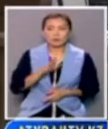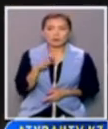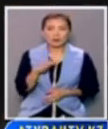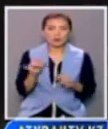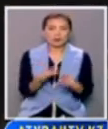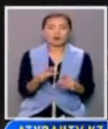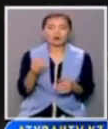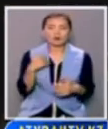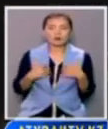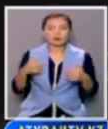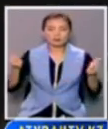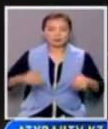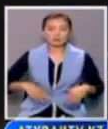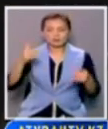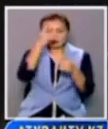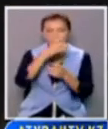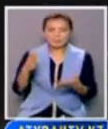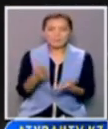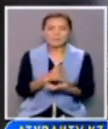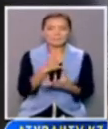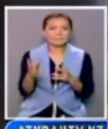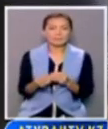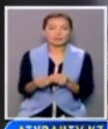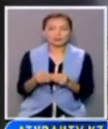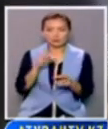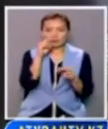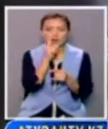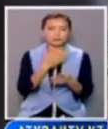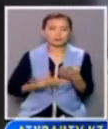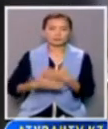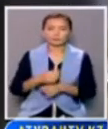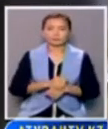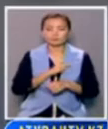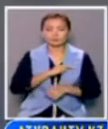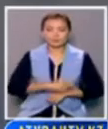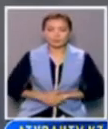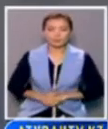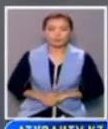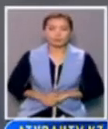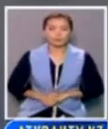сделаны поспешные выводы из заявления которые вызвали большой общественный резонанс